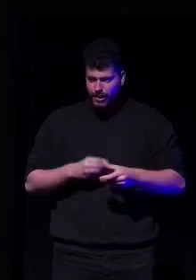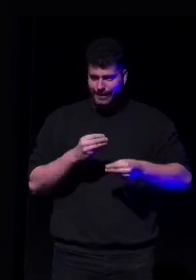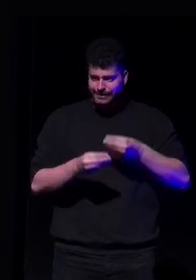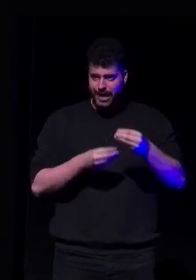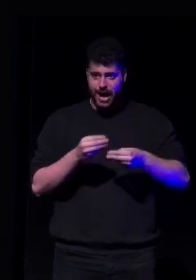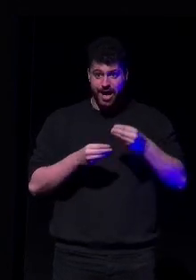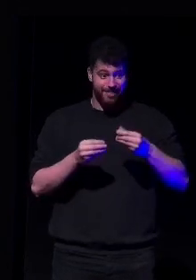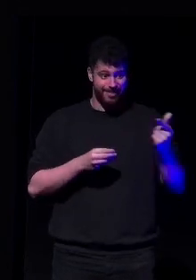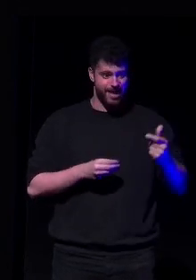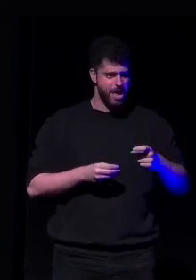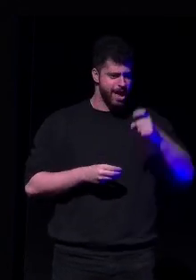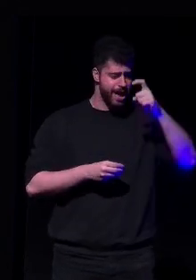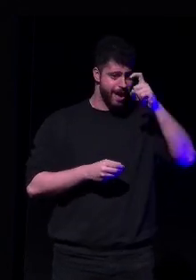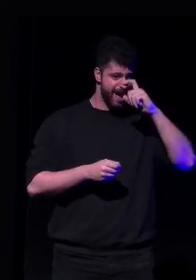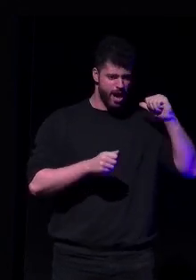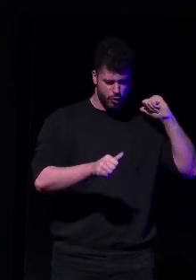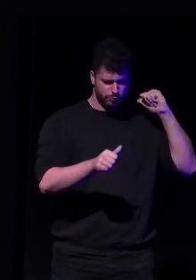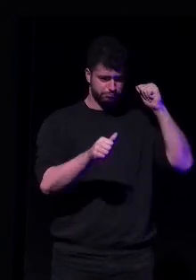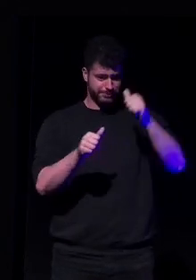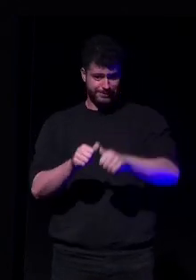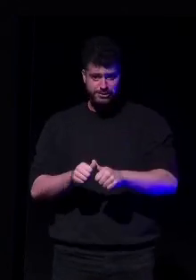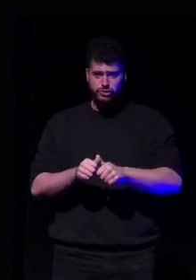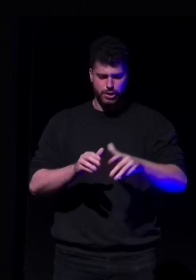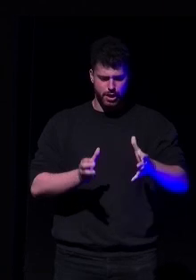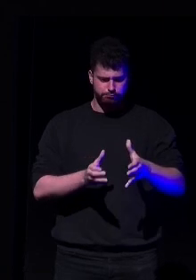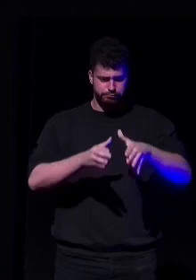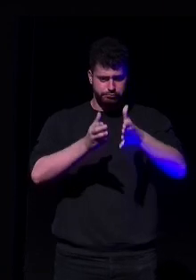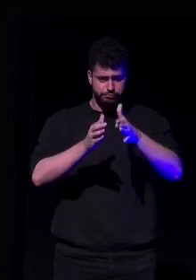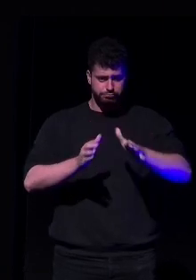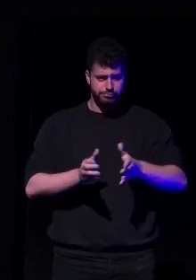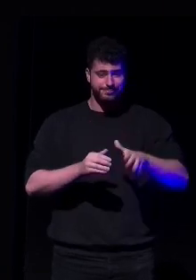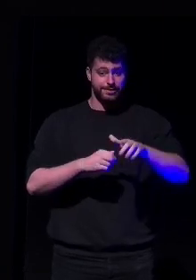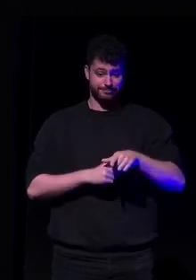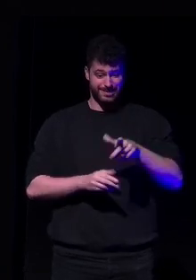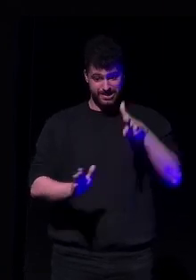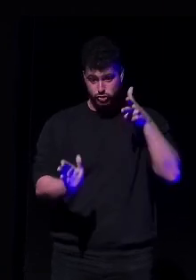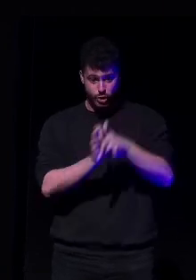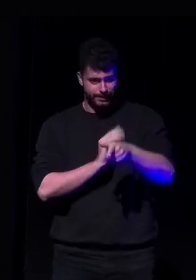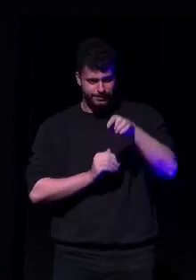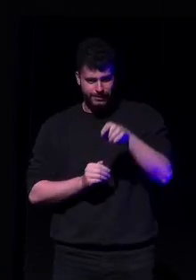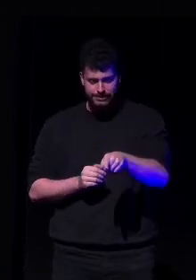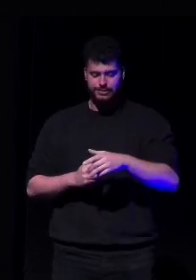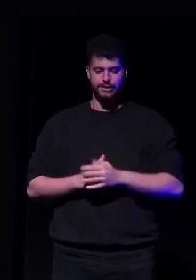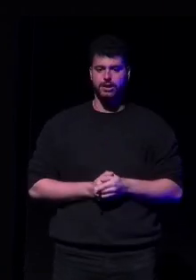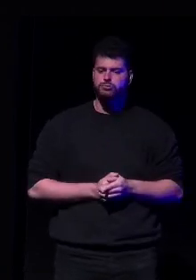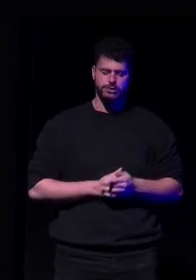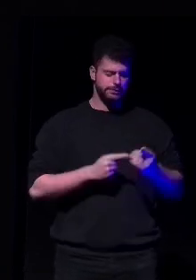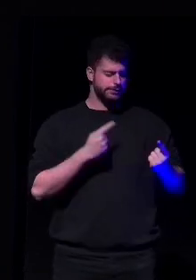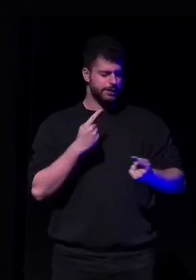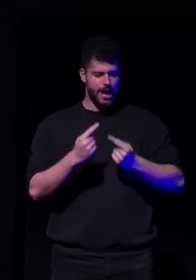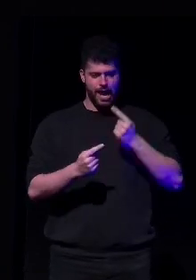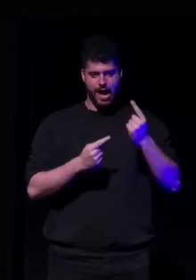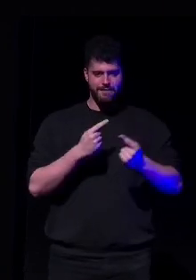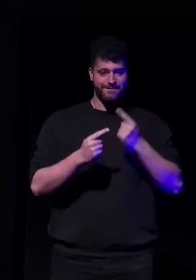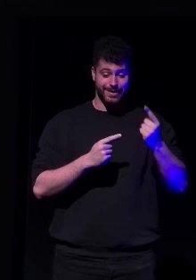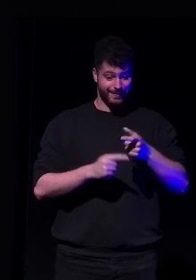7 generacions que treballen la terrissa. Llavors, totes aquestes petitetes històries, doncs, són les que moltes vegades no tenen